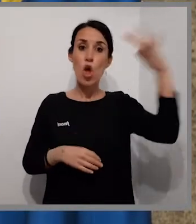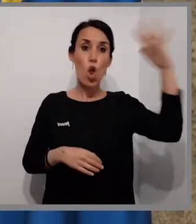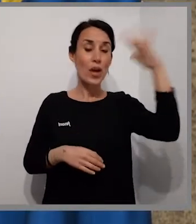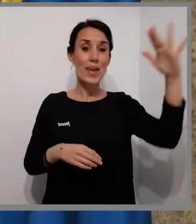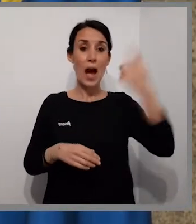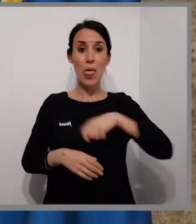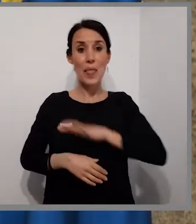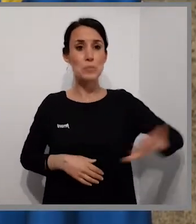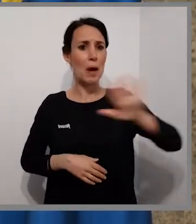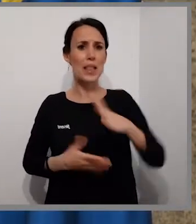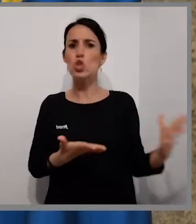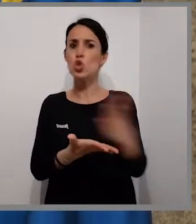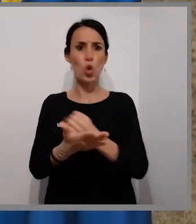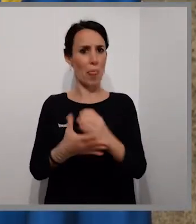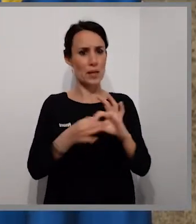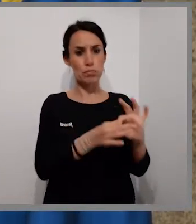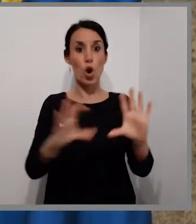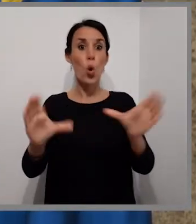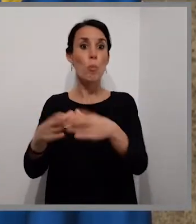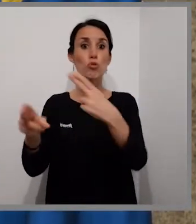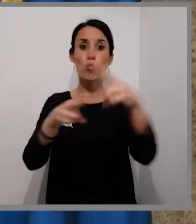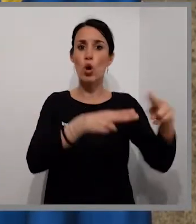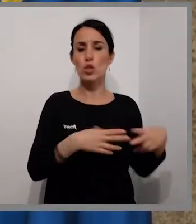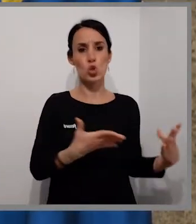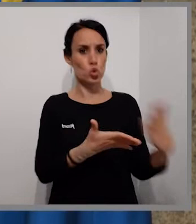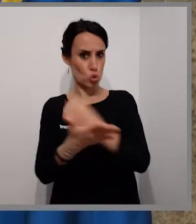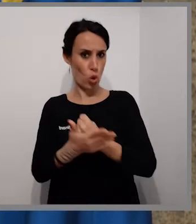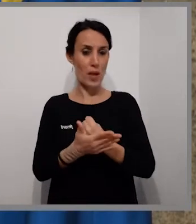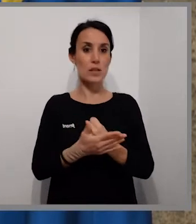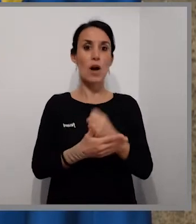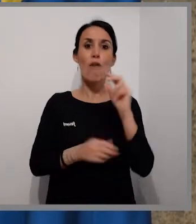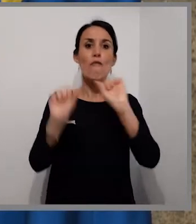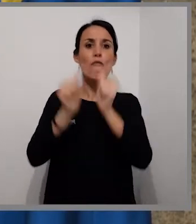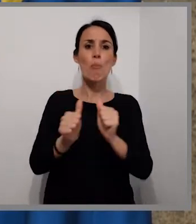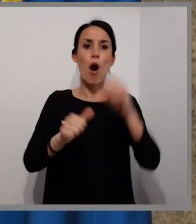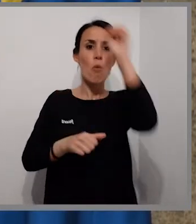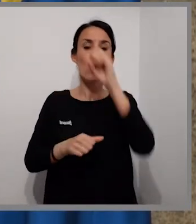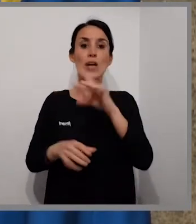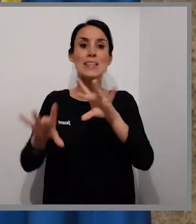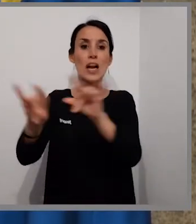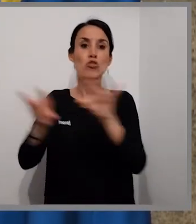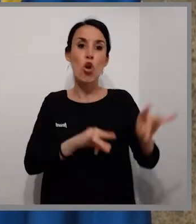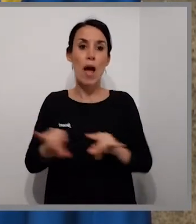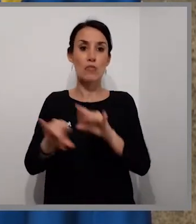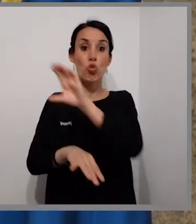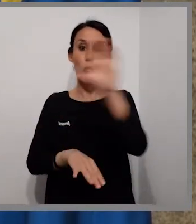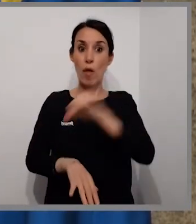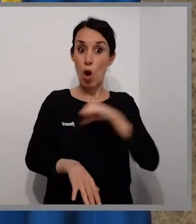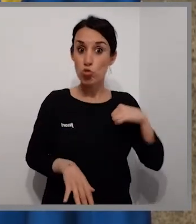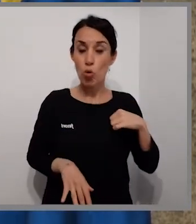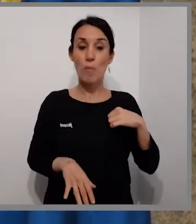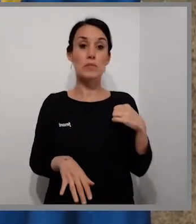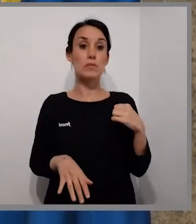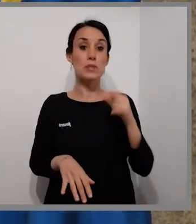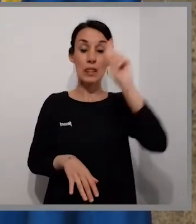mirades ideològiques que existeixen sobre Espanya, per tant, els grups polítics, les distintes mirades territorials, per tant, les comunitats autònomes